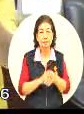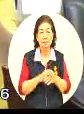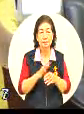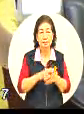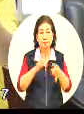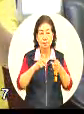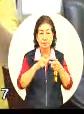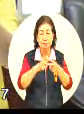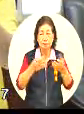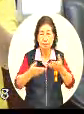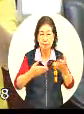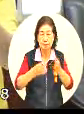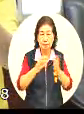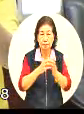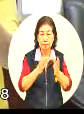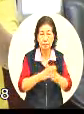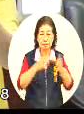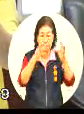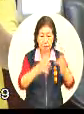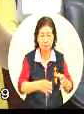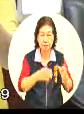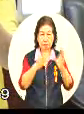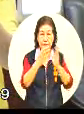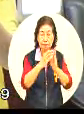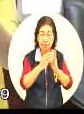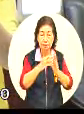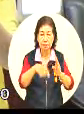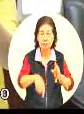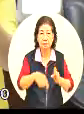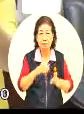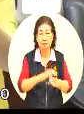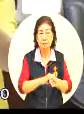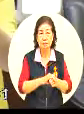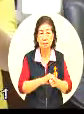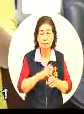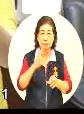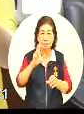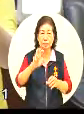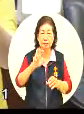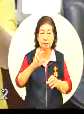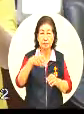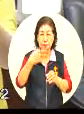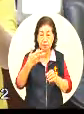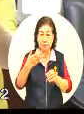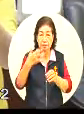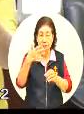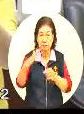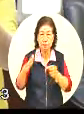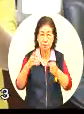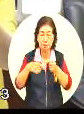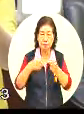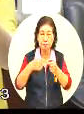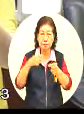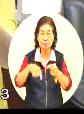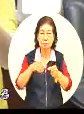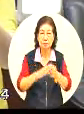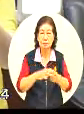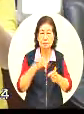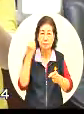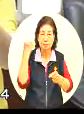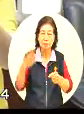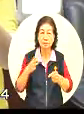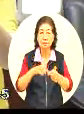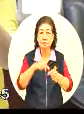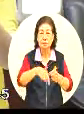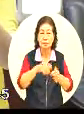建管处对他当初民国70几年 要新建这边的房子，它就